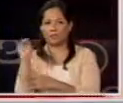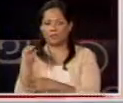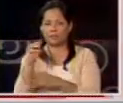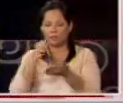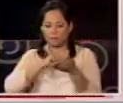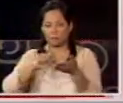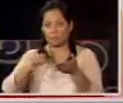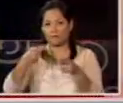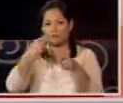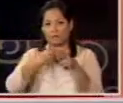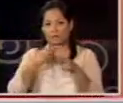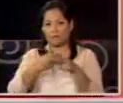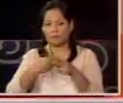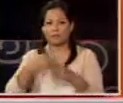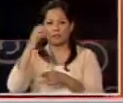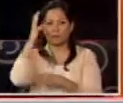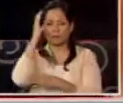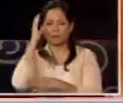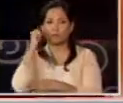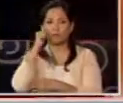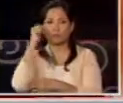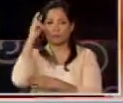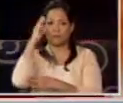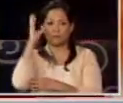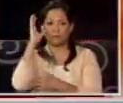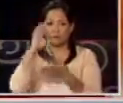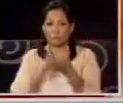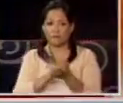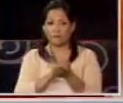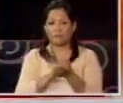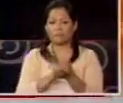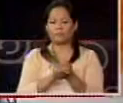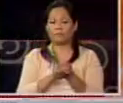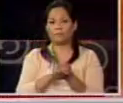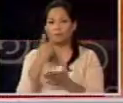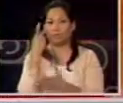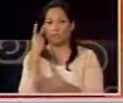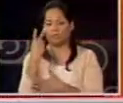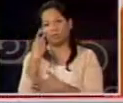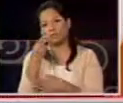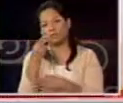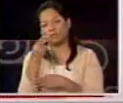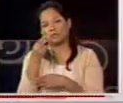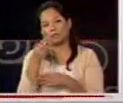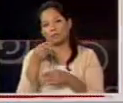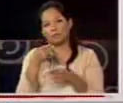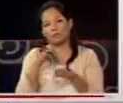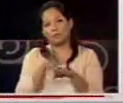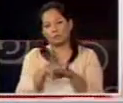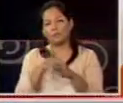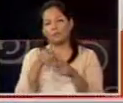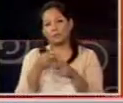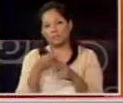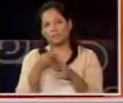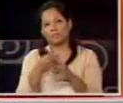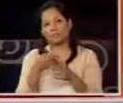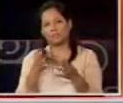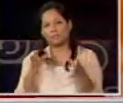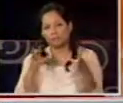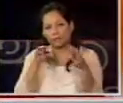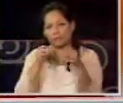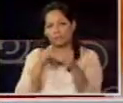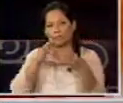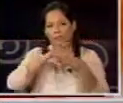Corona as trustee for Basa Gidote Enterprises. So, yun yung makikita nating unti-unting nabubuo yung storya in relation to the